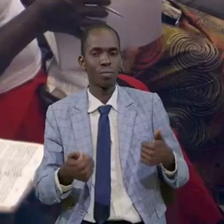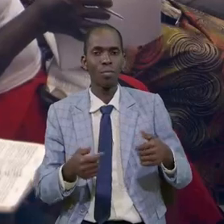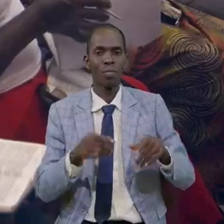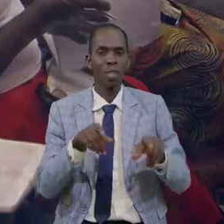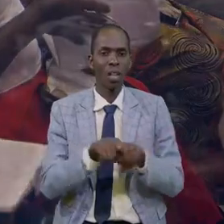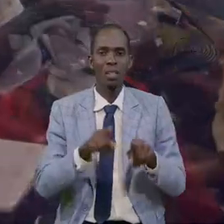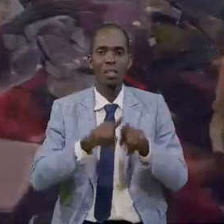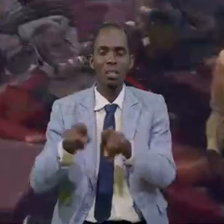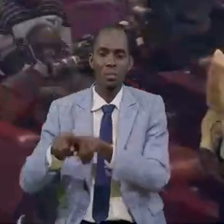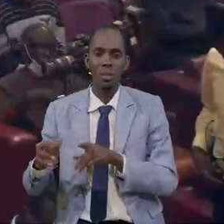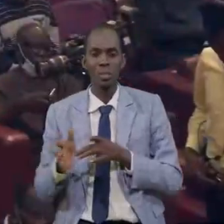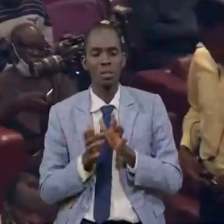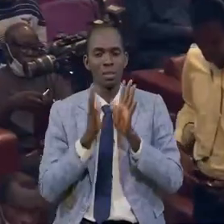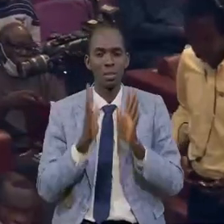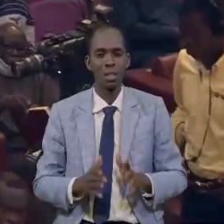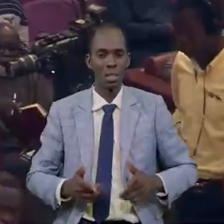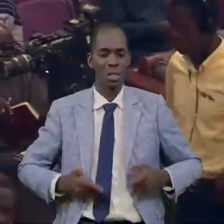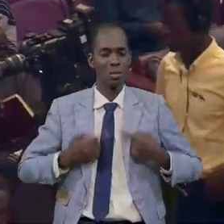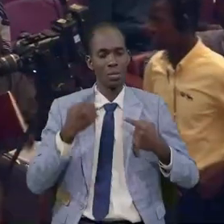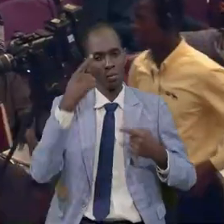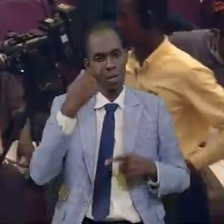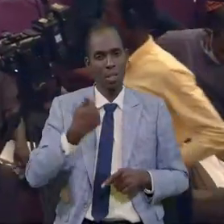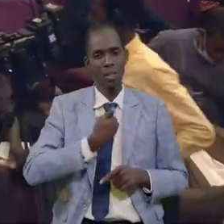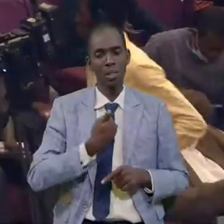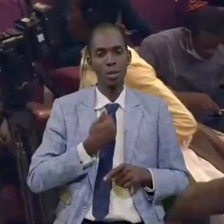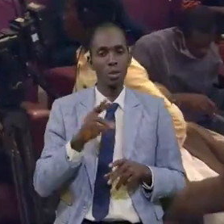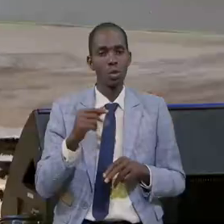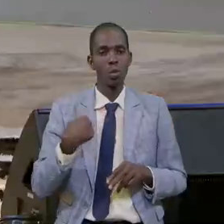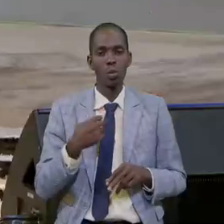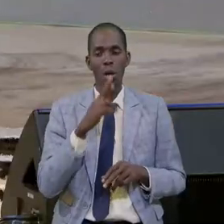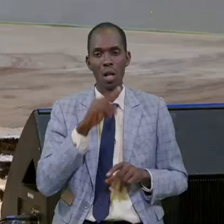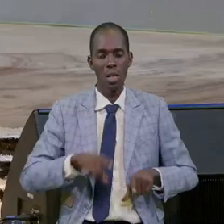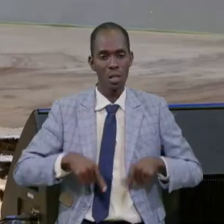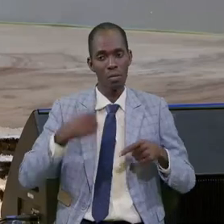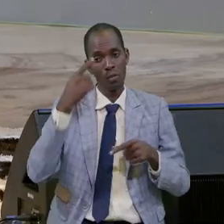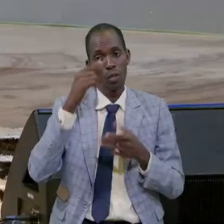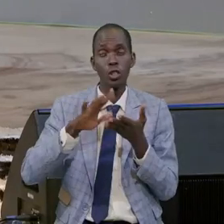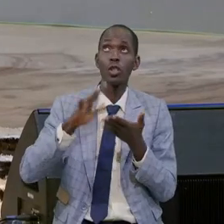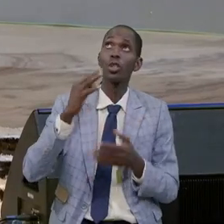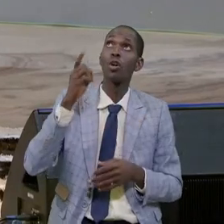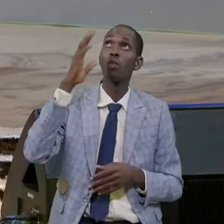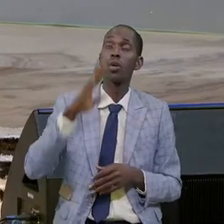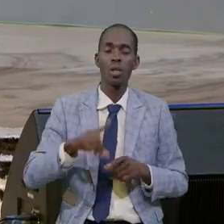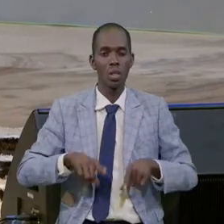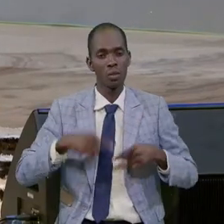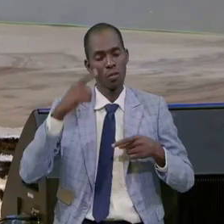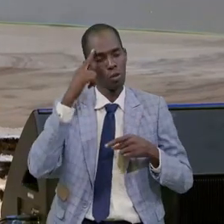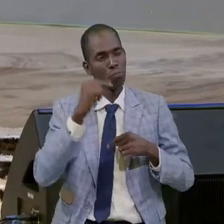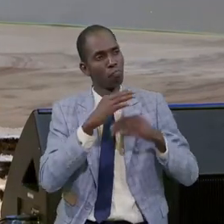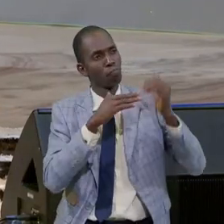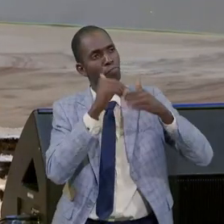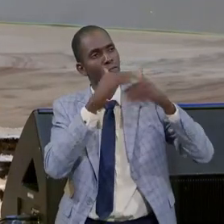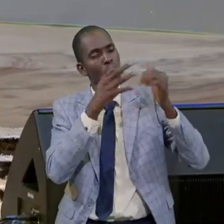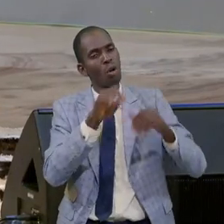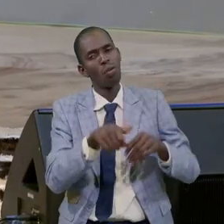chrétien différent qu'on vit tel qu'on veut, mais on vit pour la gloire de Dieu. Nous vivons pour l'édification